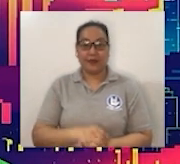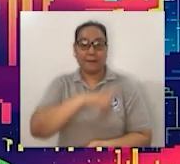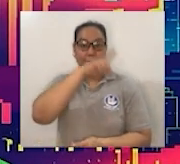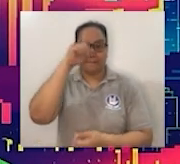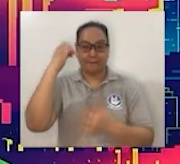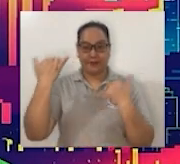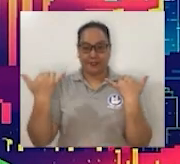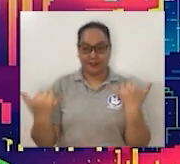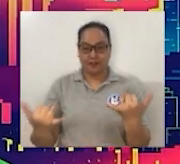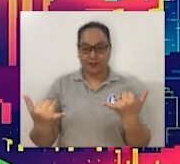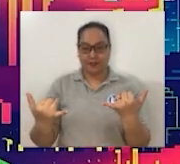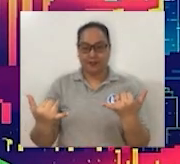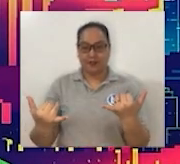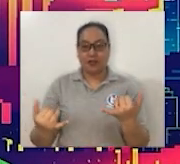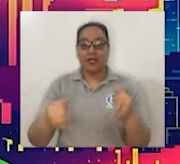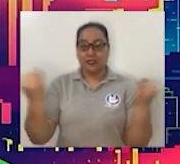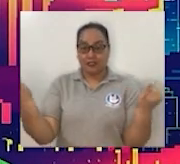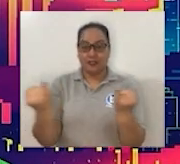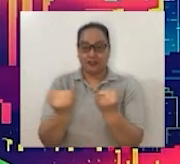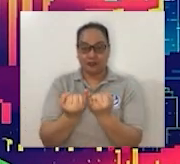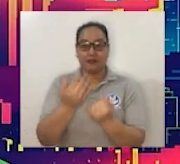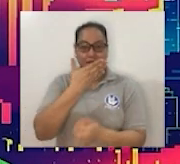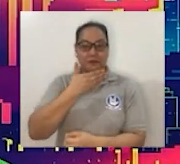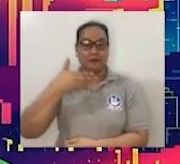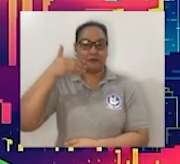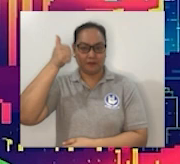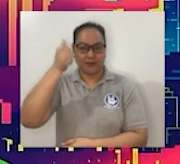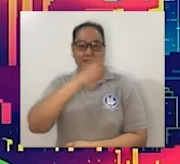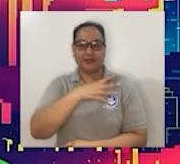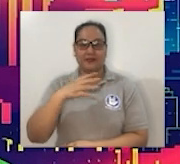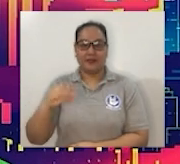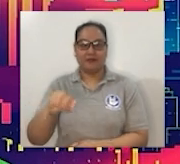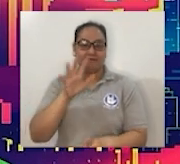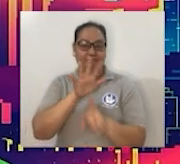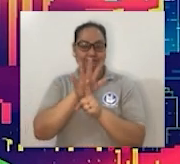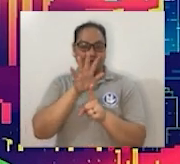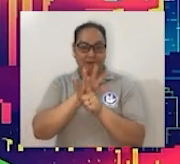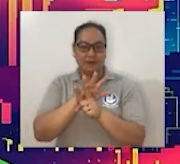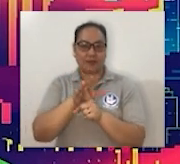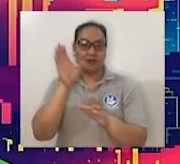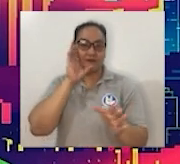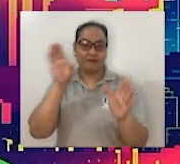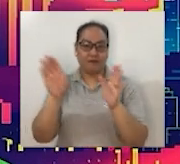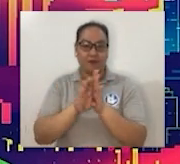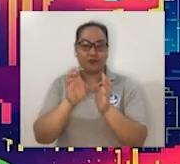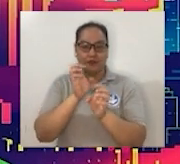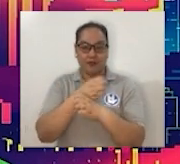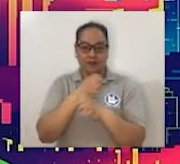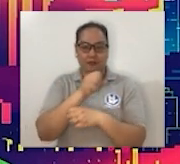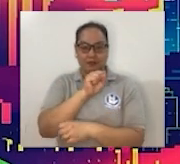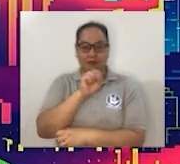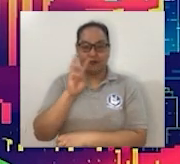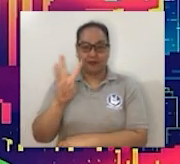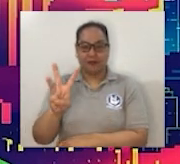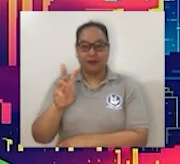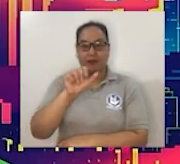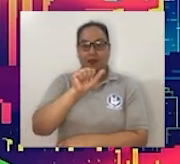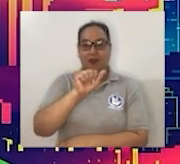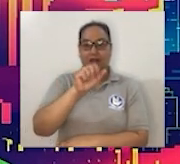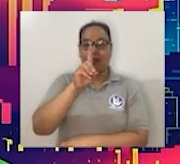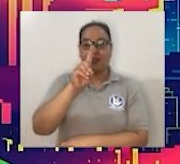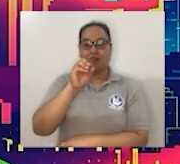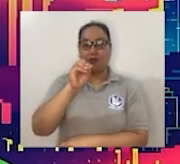Because today, I am going to introduce the best and the most famous photo editing software, the Adobe